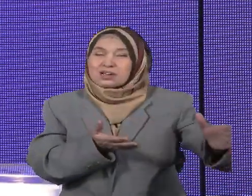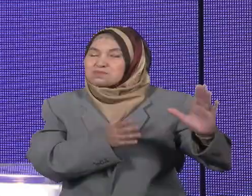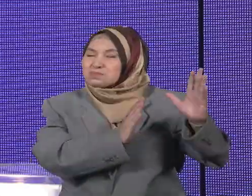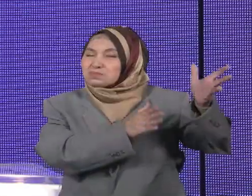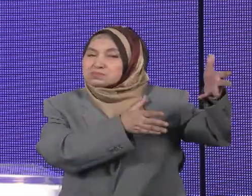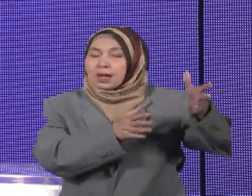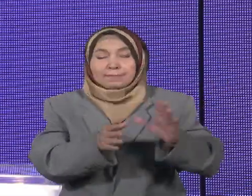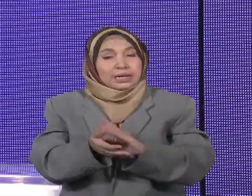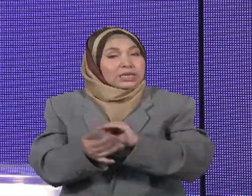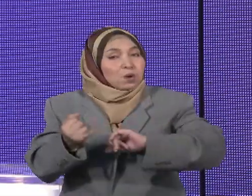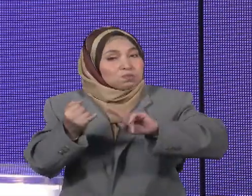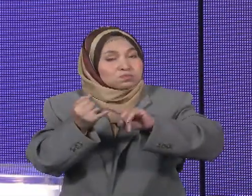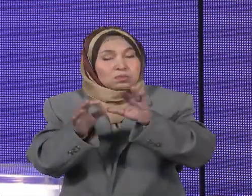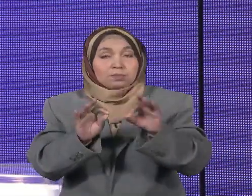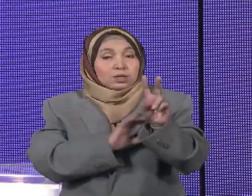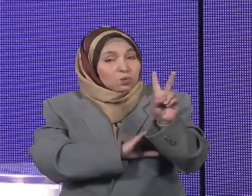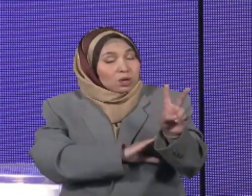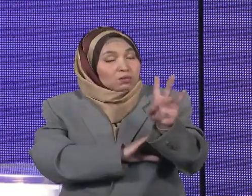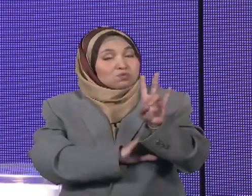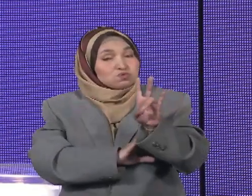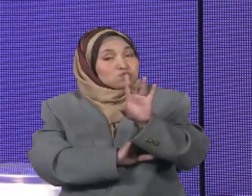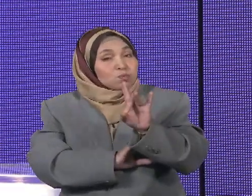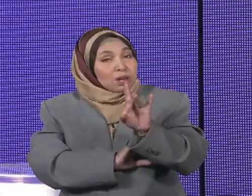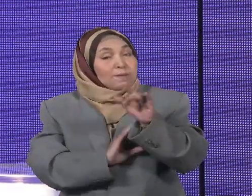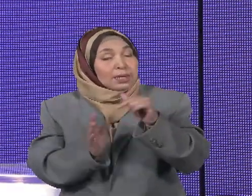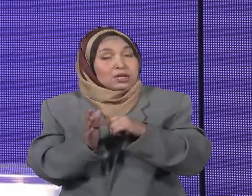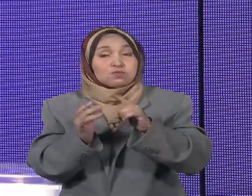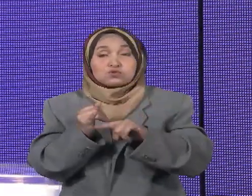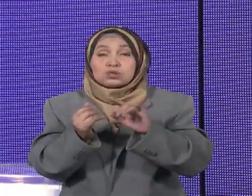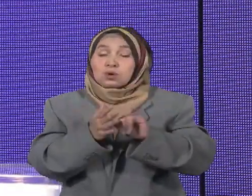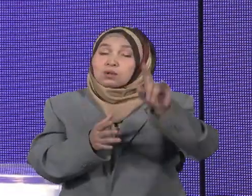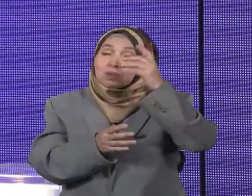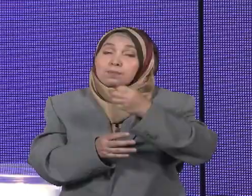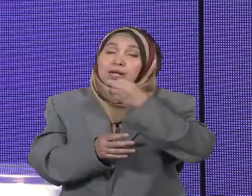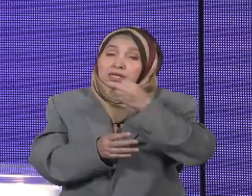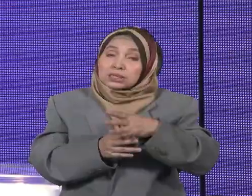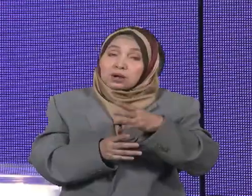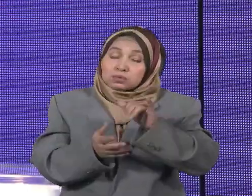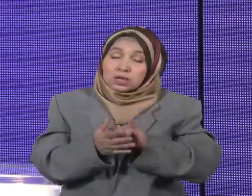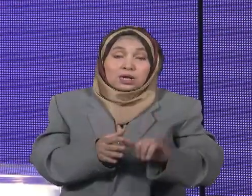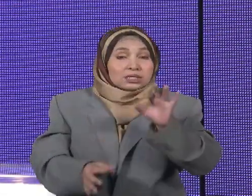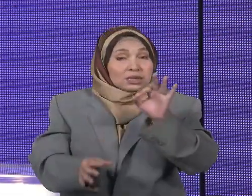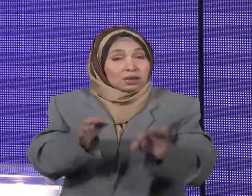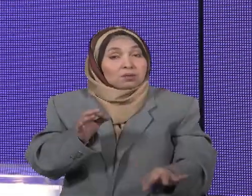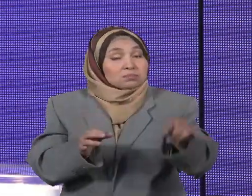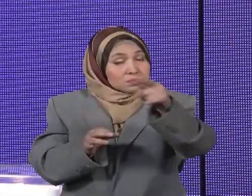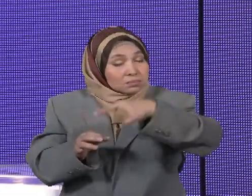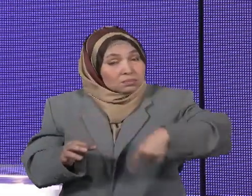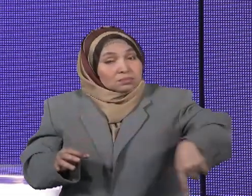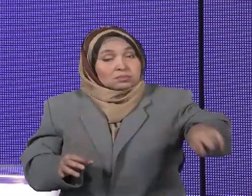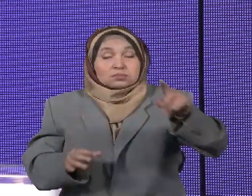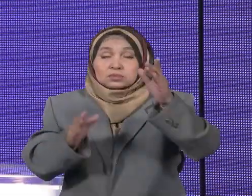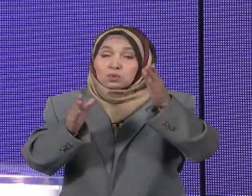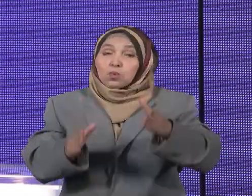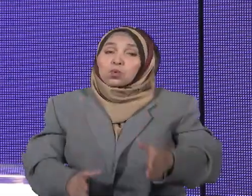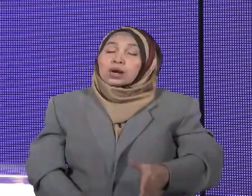Dan di hujung ayat 278 ini, di hujung itu Allah menyatakan in kuntum mukminin, maksudnya jika kamu ini mukminin, ini